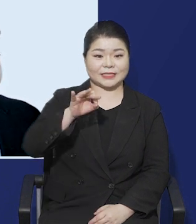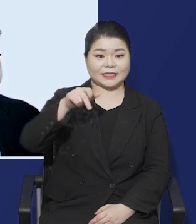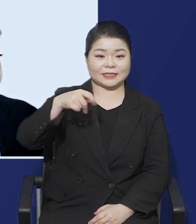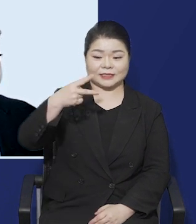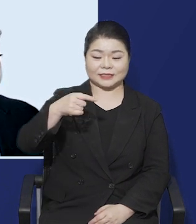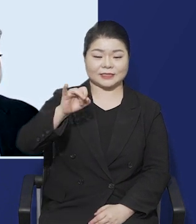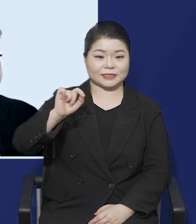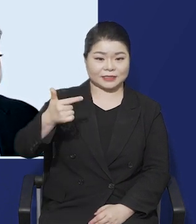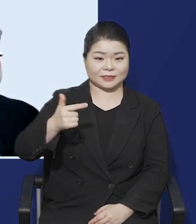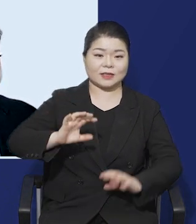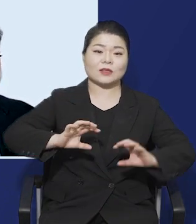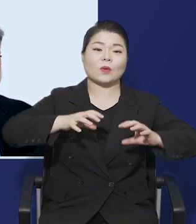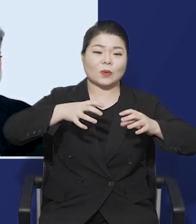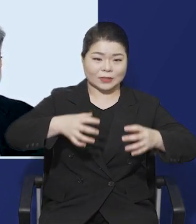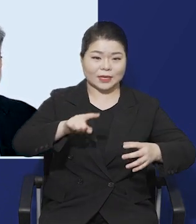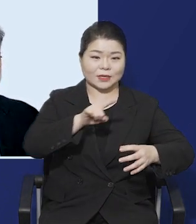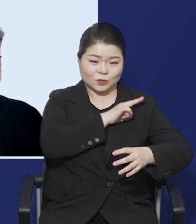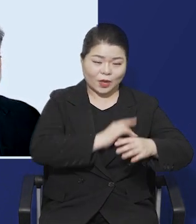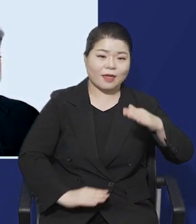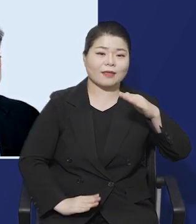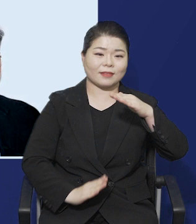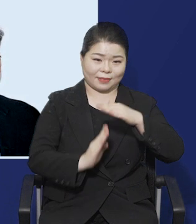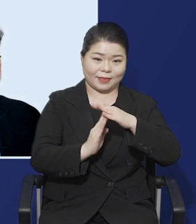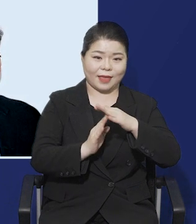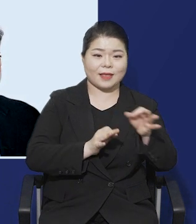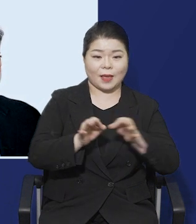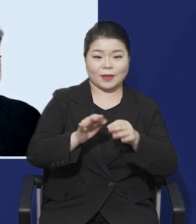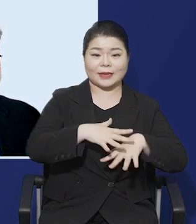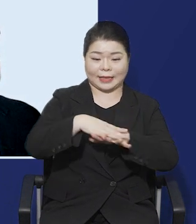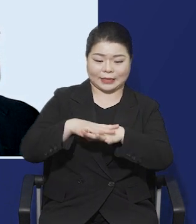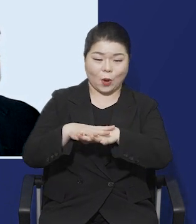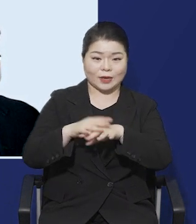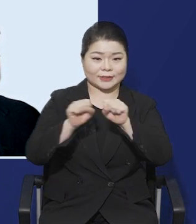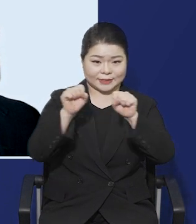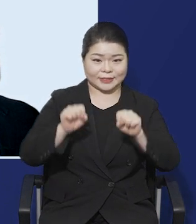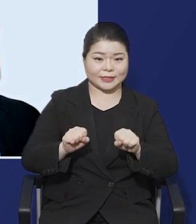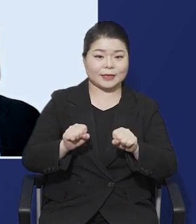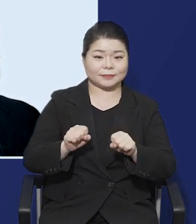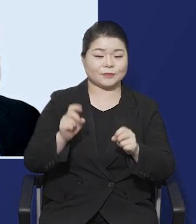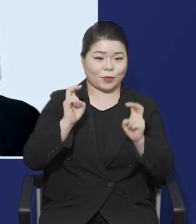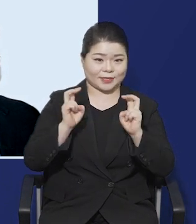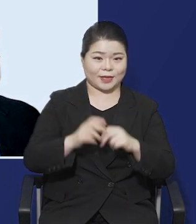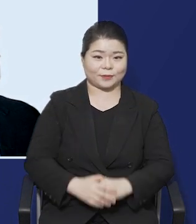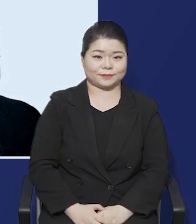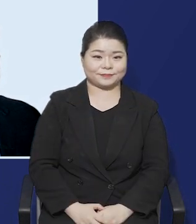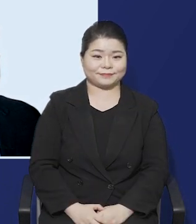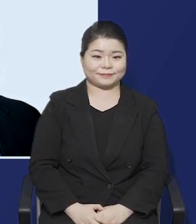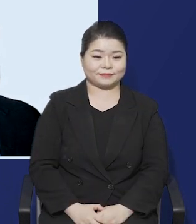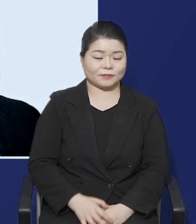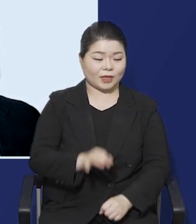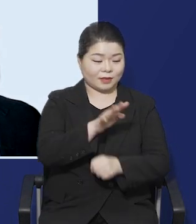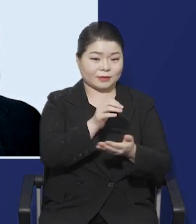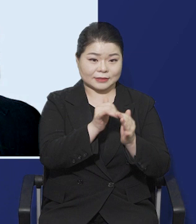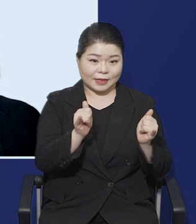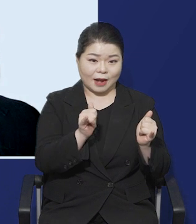링크드인은 전 세계 최대 비즈니스 네트워크 플랫폼 기업입니다. 바이어를 피터링 할 수 있고 타겟팅도 할 수 있고